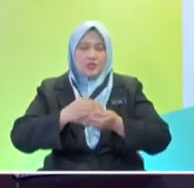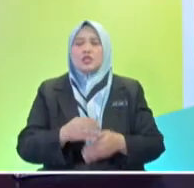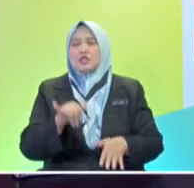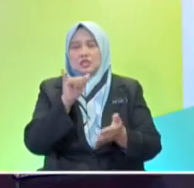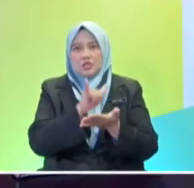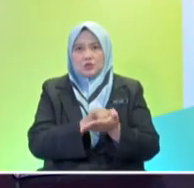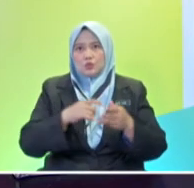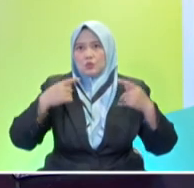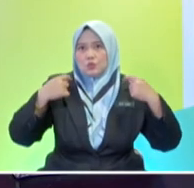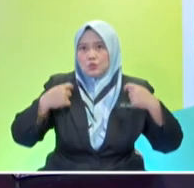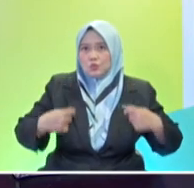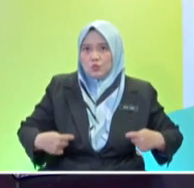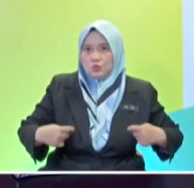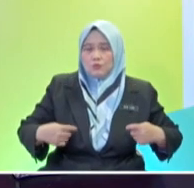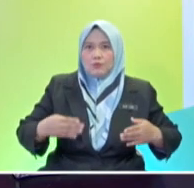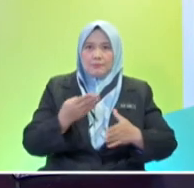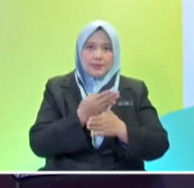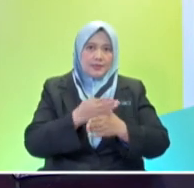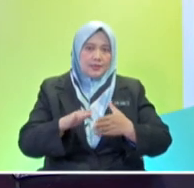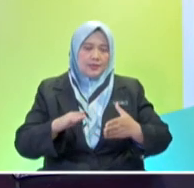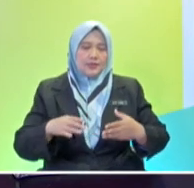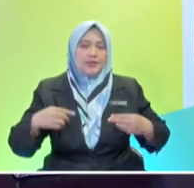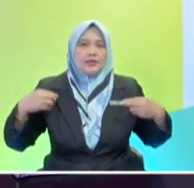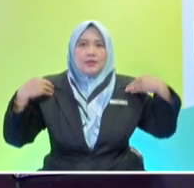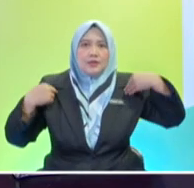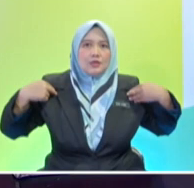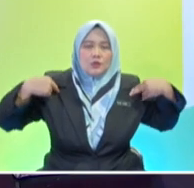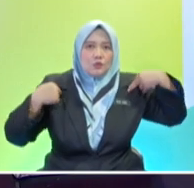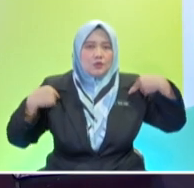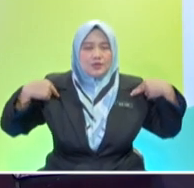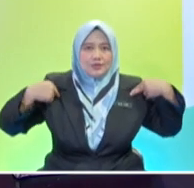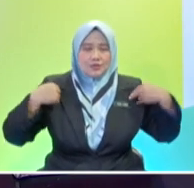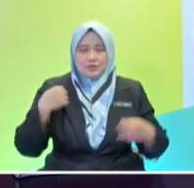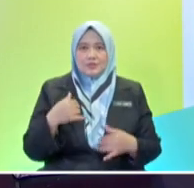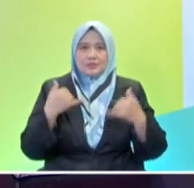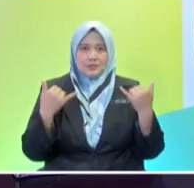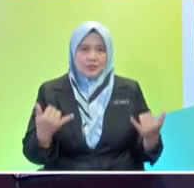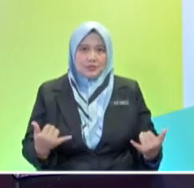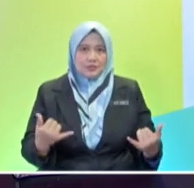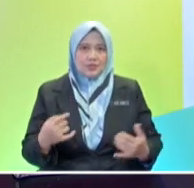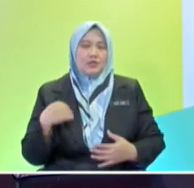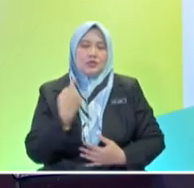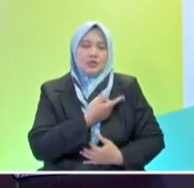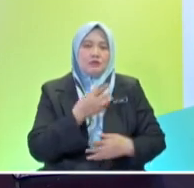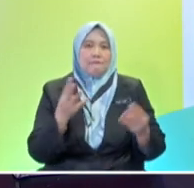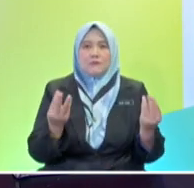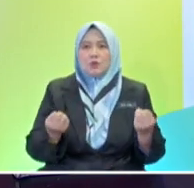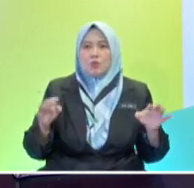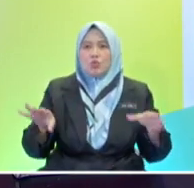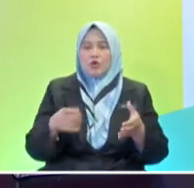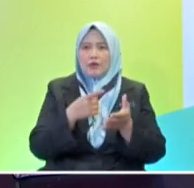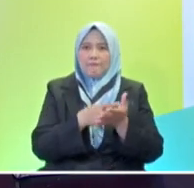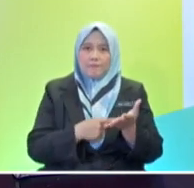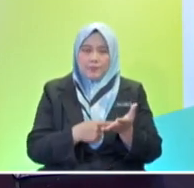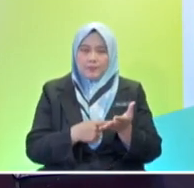Dan sekarang ni untuk segmen ini, apa pula aktiviti yang kita nak lakukan cikgu? Sebab kita nak kasih murid-murid di rumah